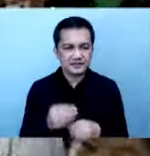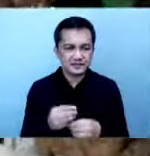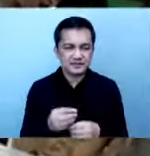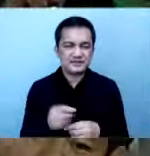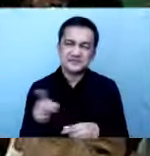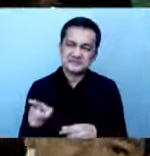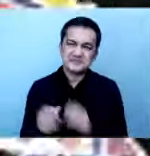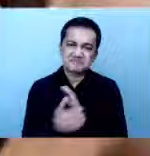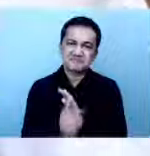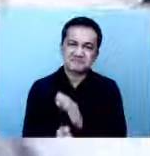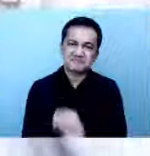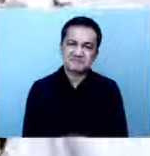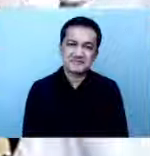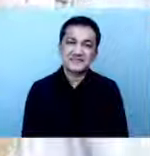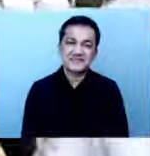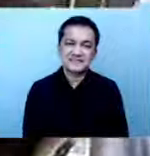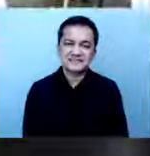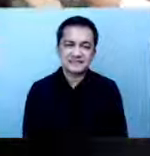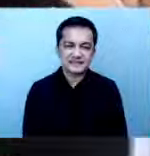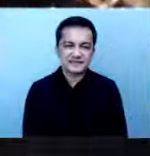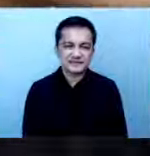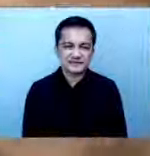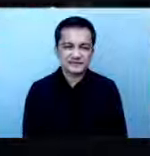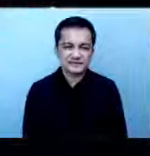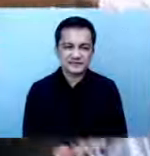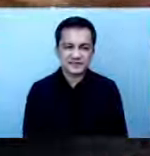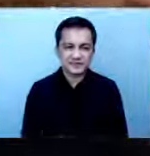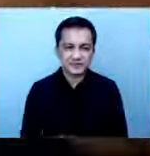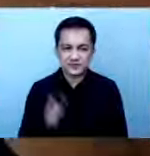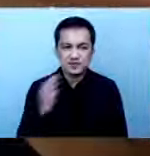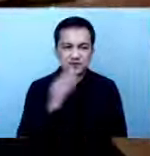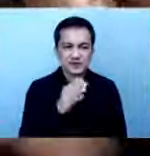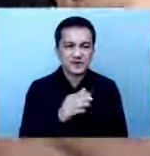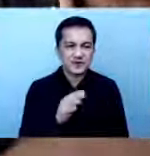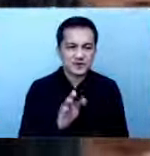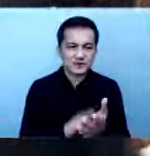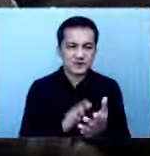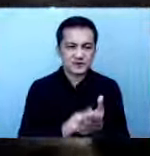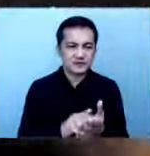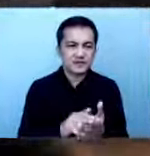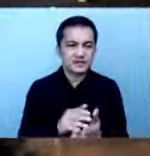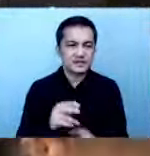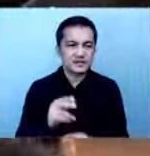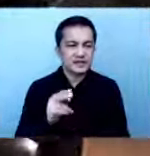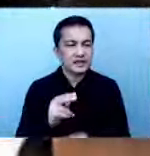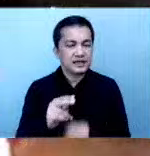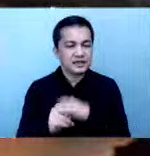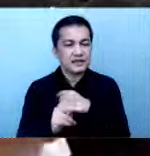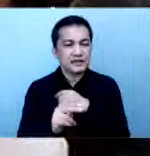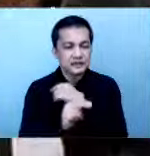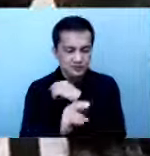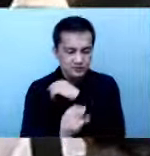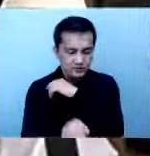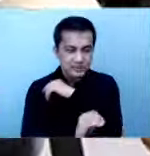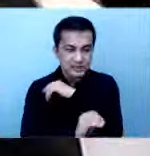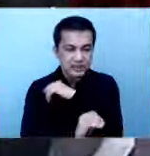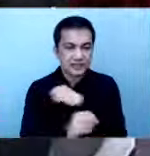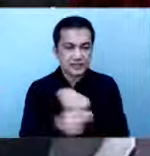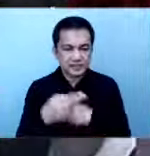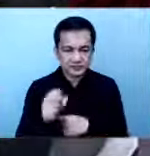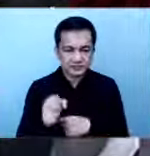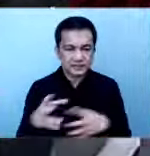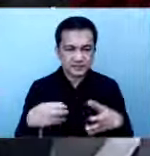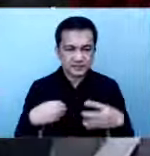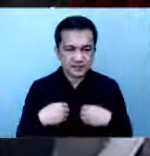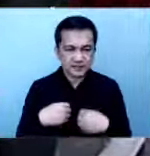be able to use them. So. Nag-school tour din ang PBA sa Negros Occidental High School na nakatanggap ng kalahating